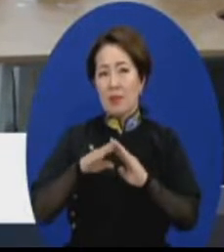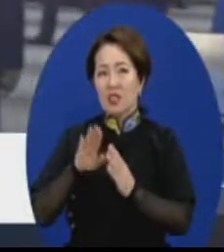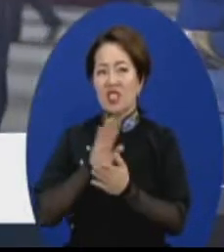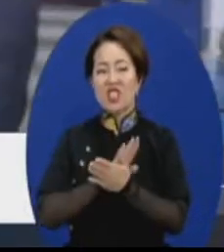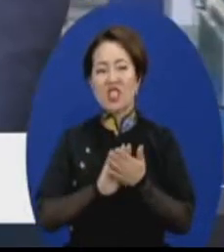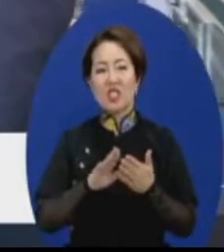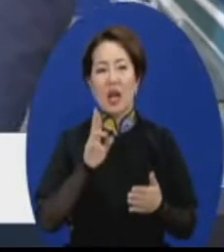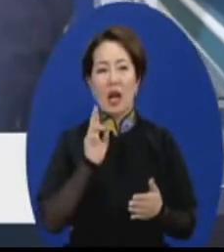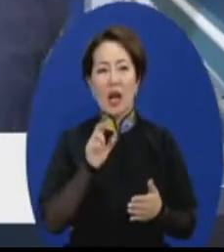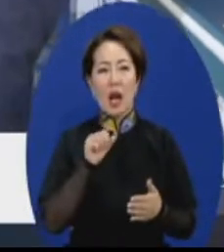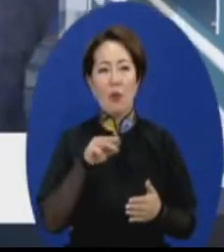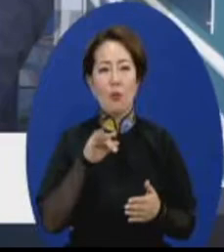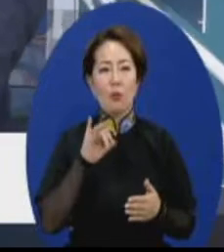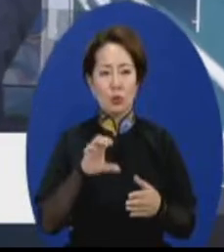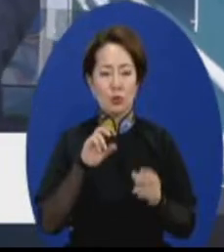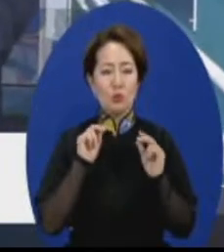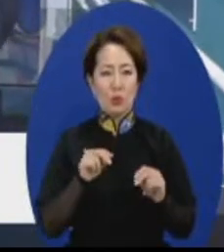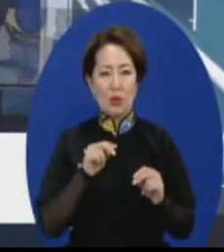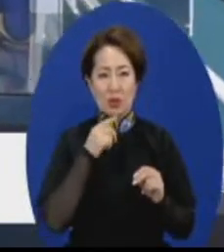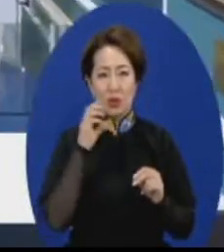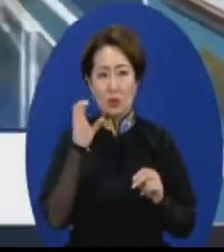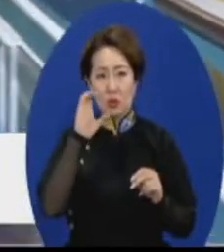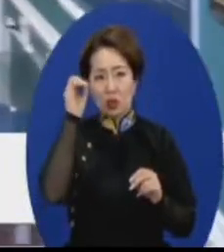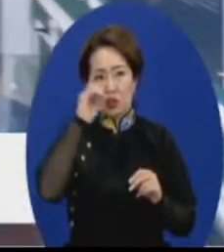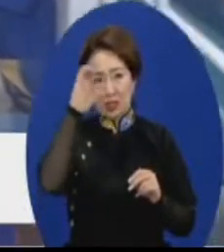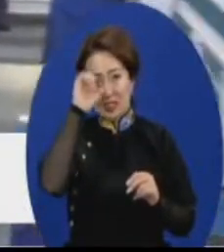төлөвлөгөөгөө ерөнхий сайдад танилцуулж байна.